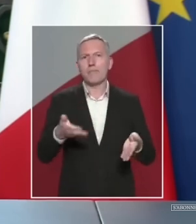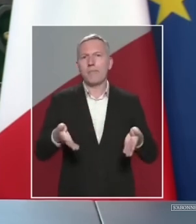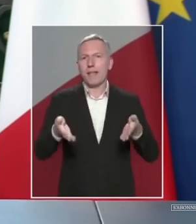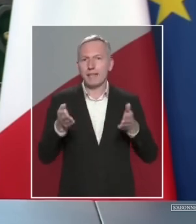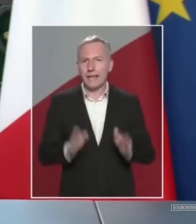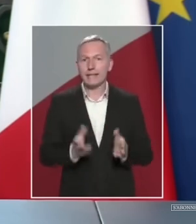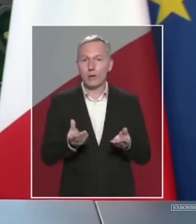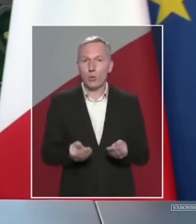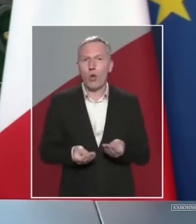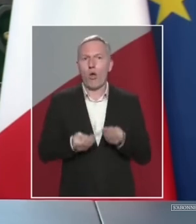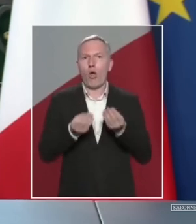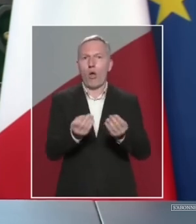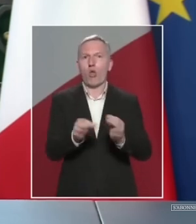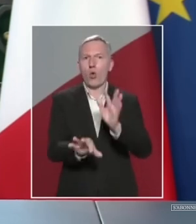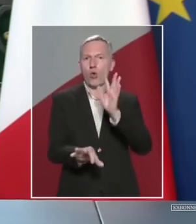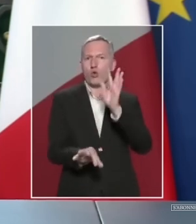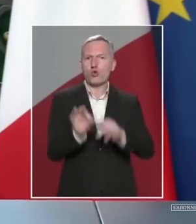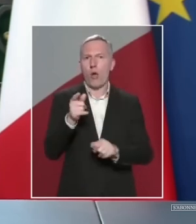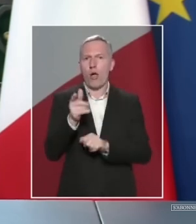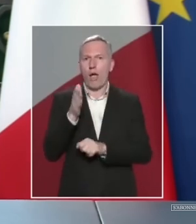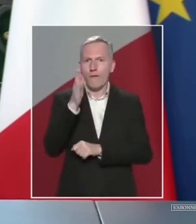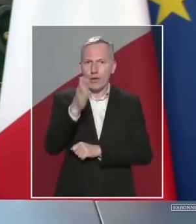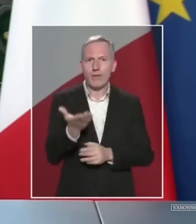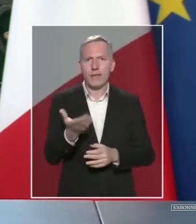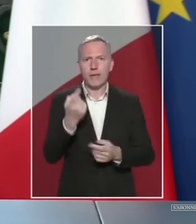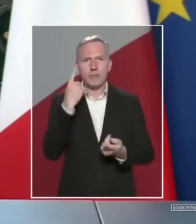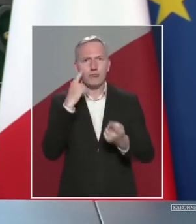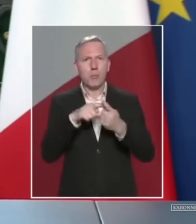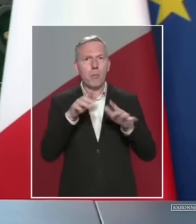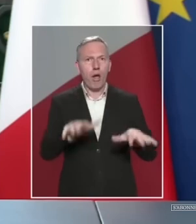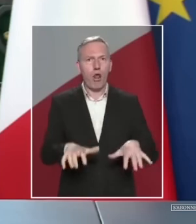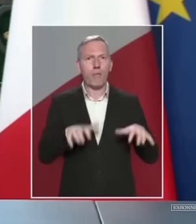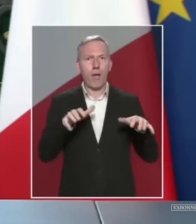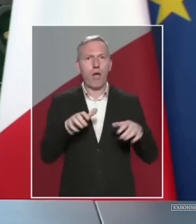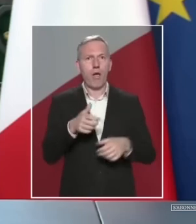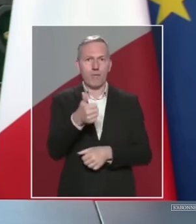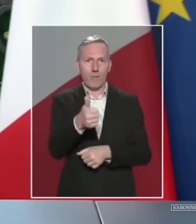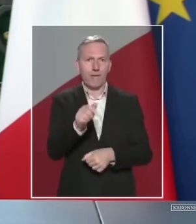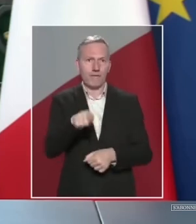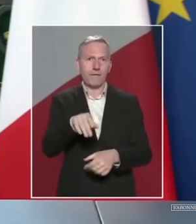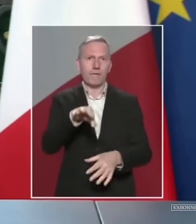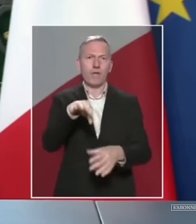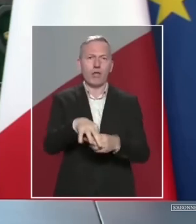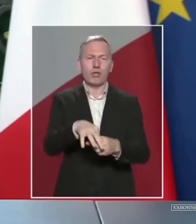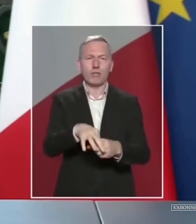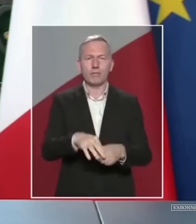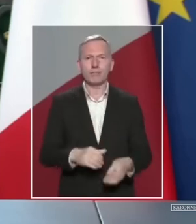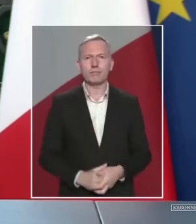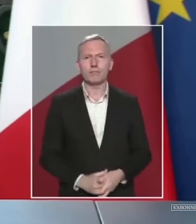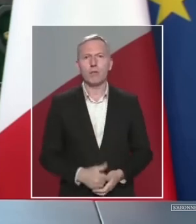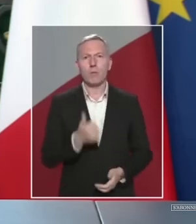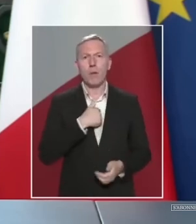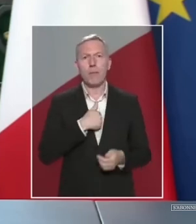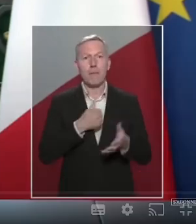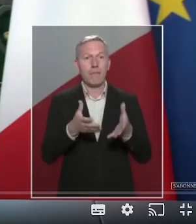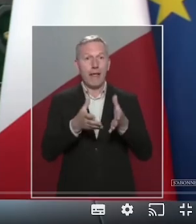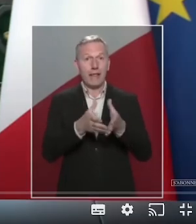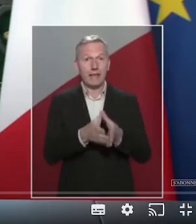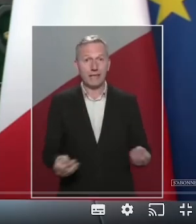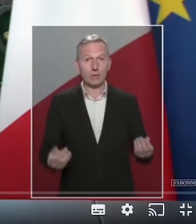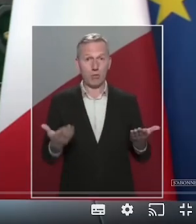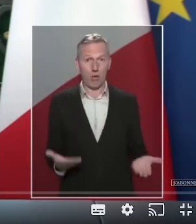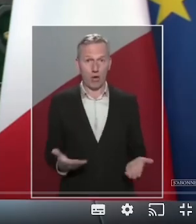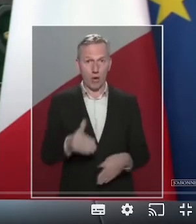vous redonner le choix de notre avenir parlementaire par le vote. Je dissous donc ce